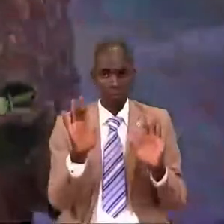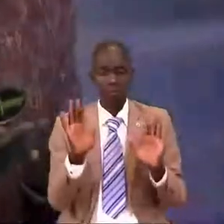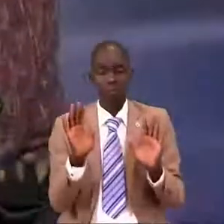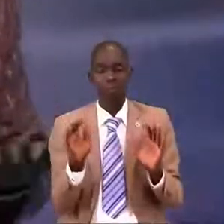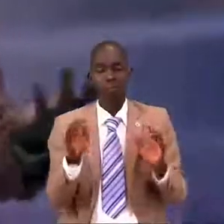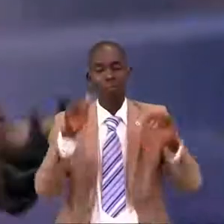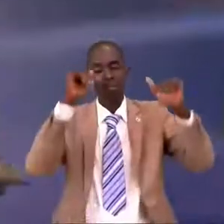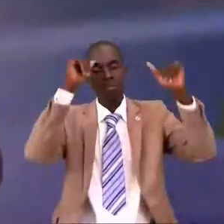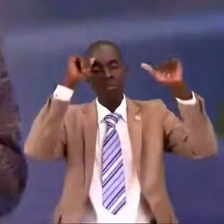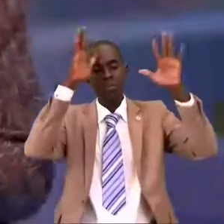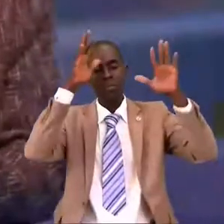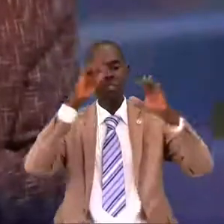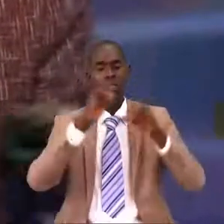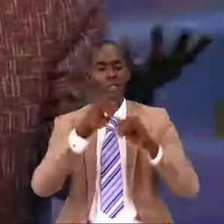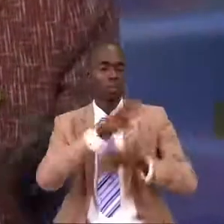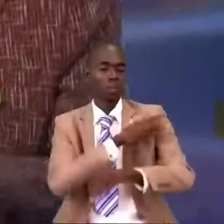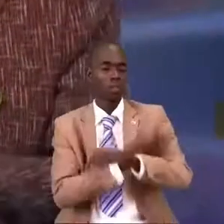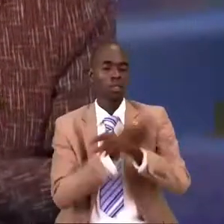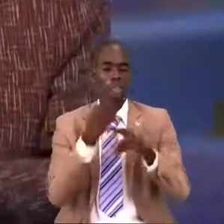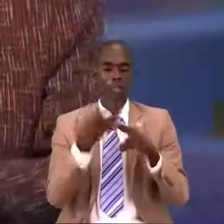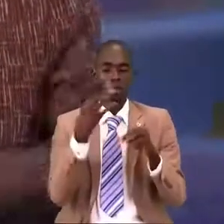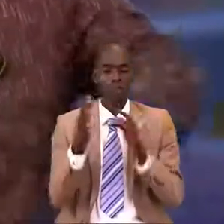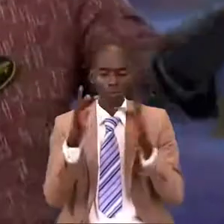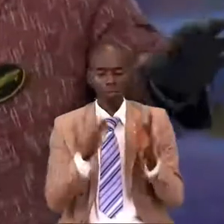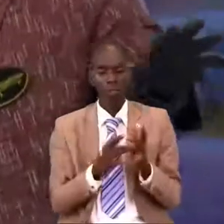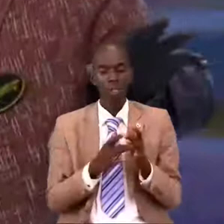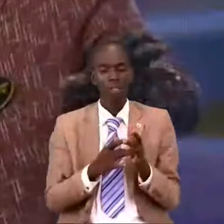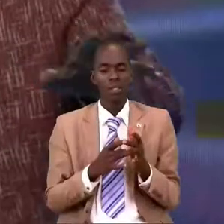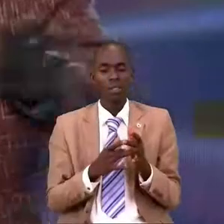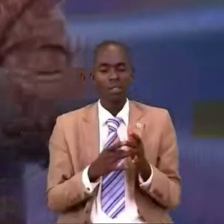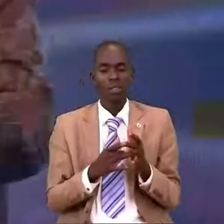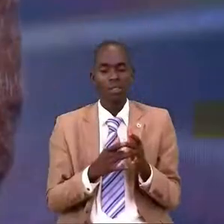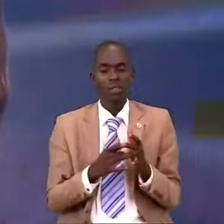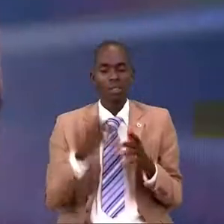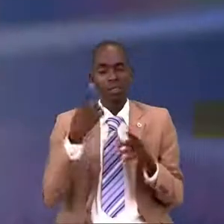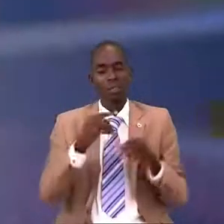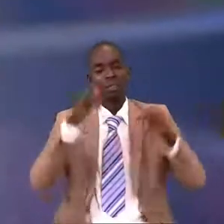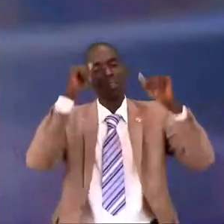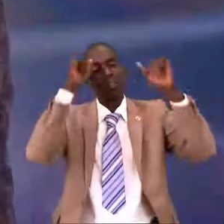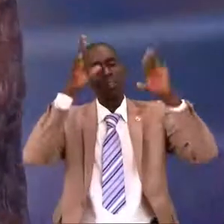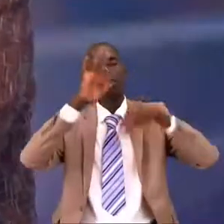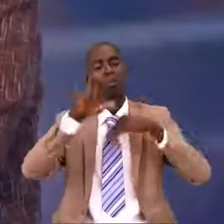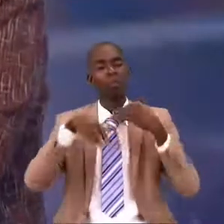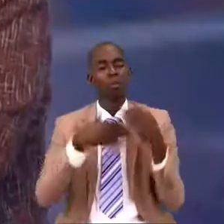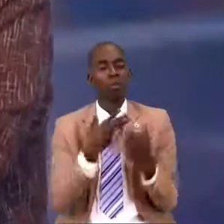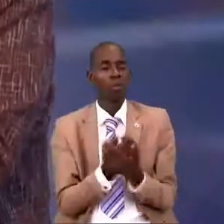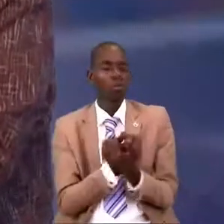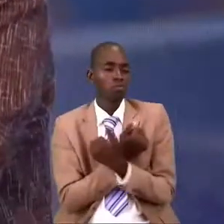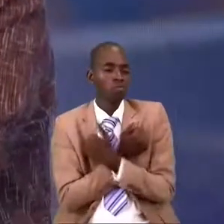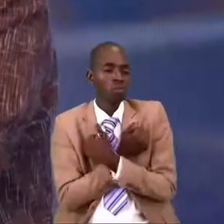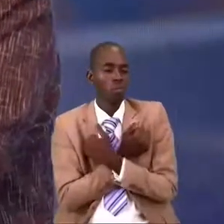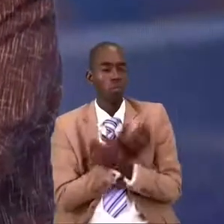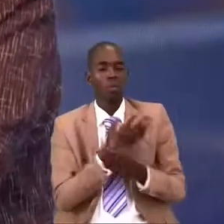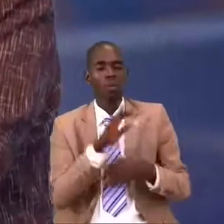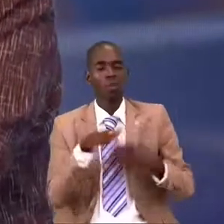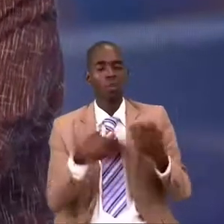le Père de toute compassion, de toute miséricorde, de tout amour, tu aimes tout ton peuple. C'est pourquoi